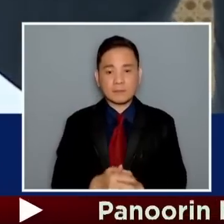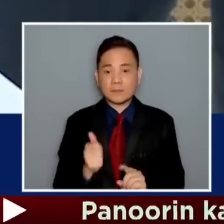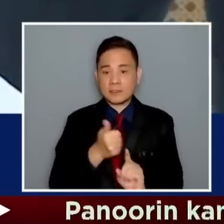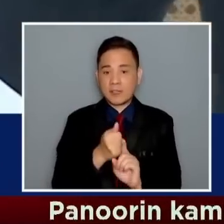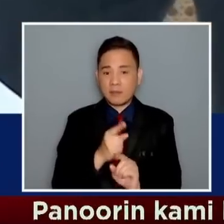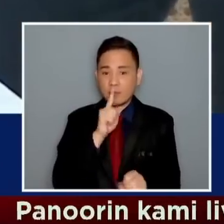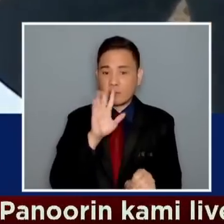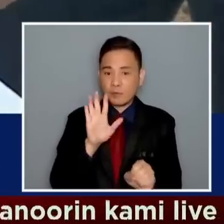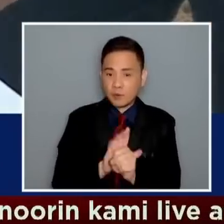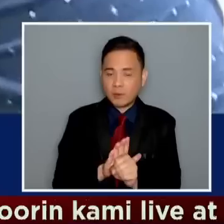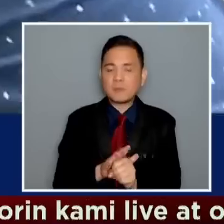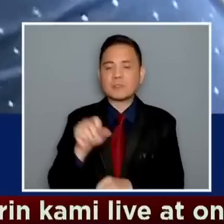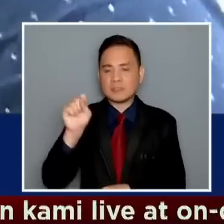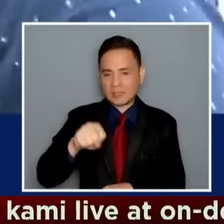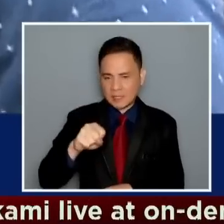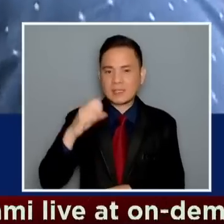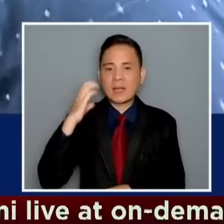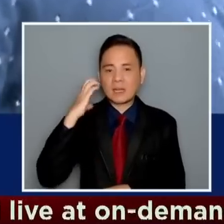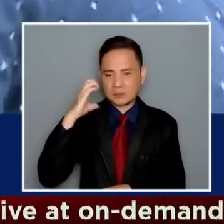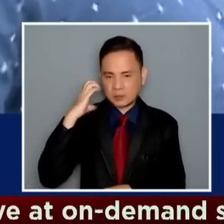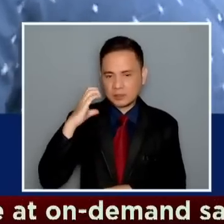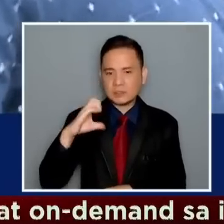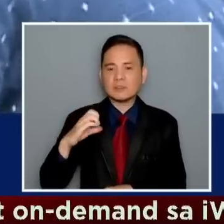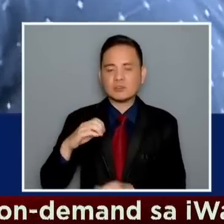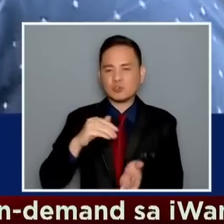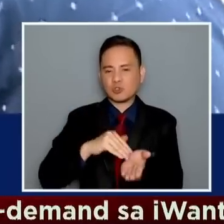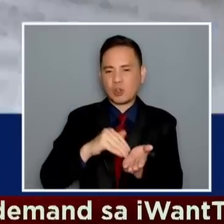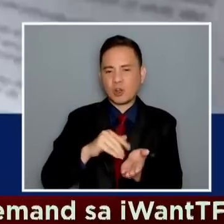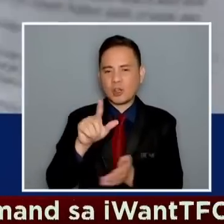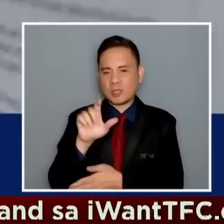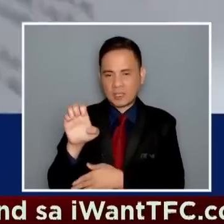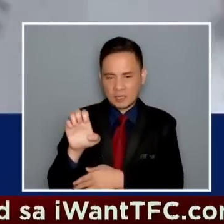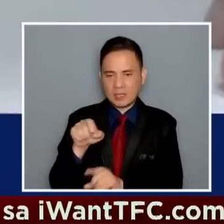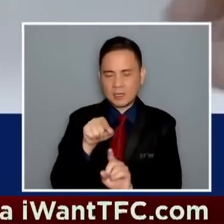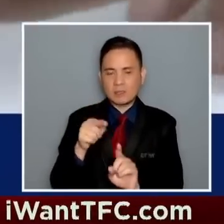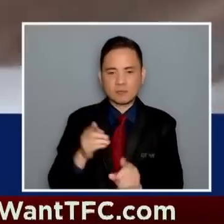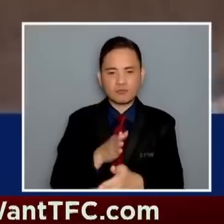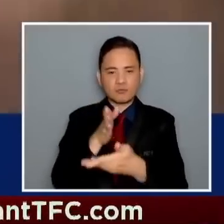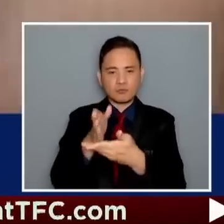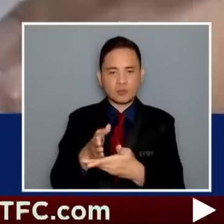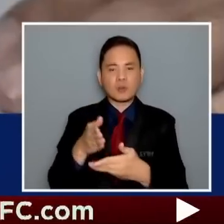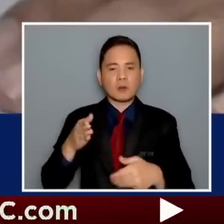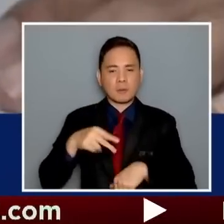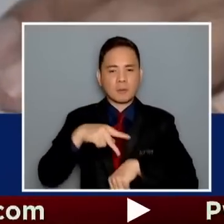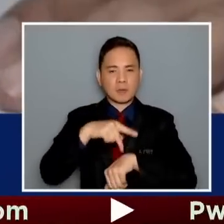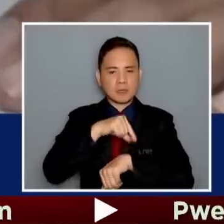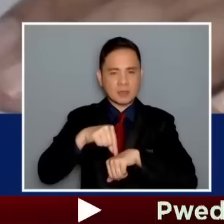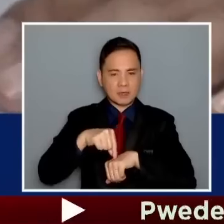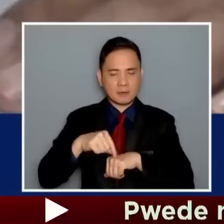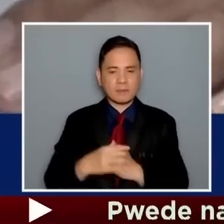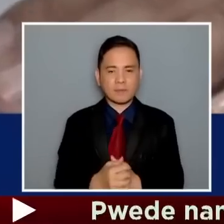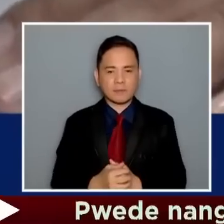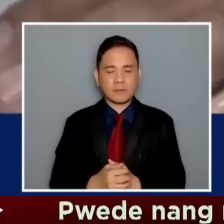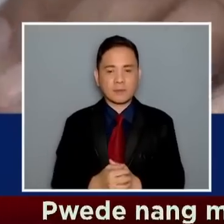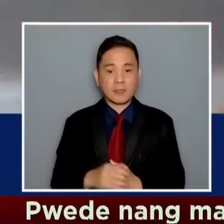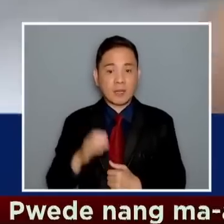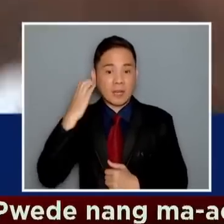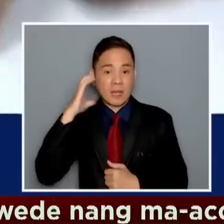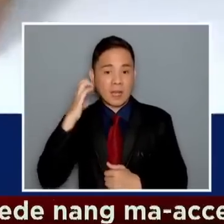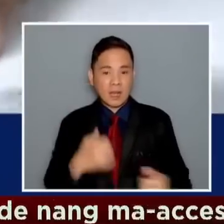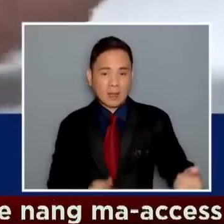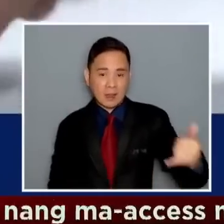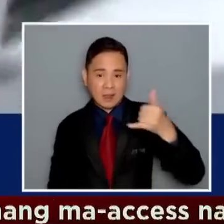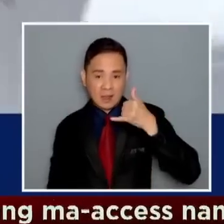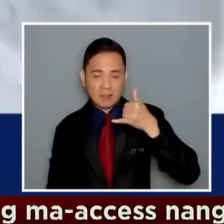pinsang doktor ni Alias Lee at siyang sumundo dito sa Paranaque. Ayon sa kanya, nang tumawag ang pinsan para magpasundo na